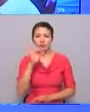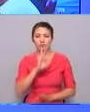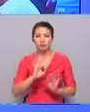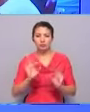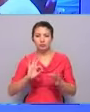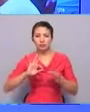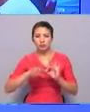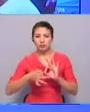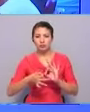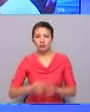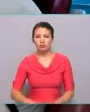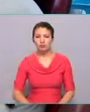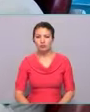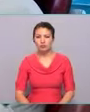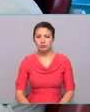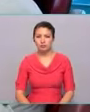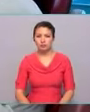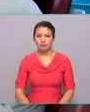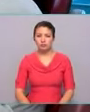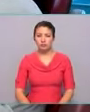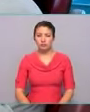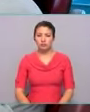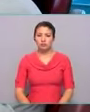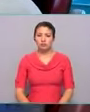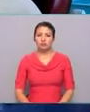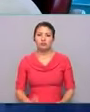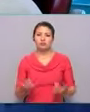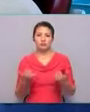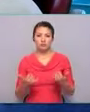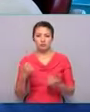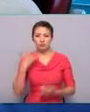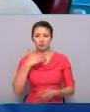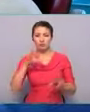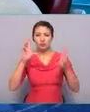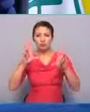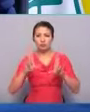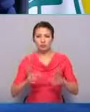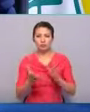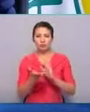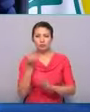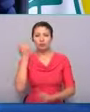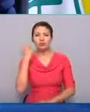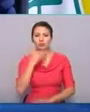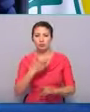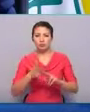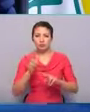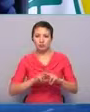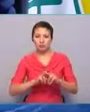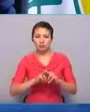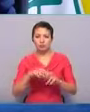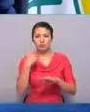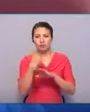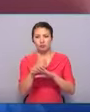Толығырақ тілші тарқатып айтады. Қазір не көп, қоғамдық қабылдау көп. Қай жерге қарасаңыз да, мына күні мынандай